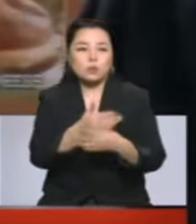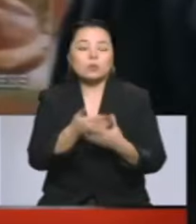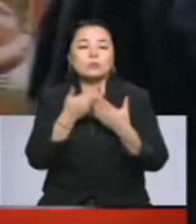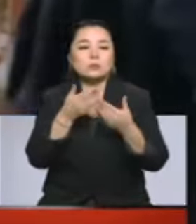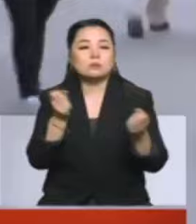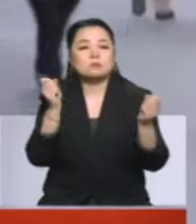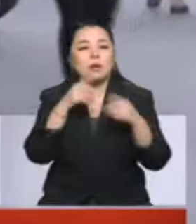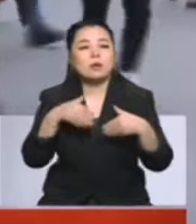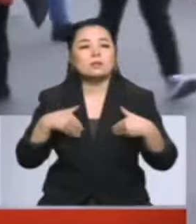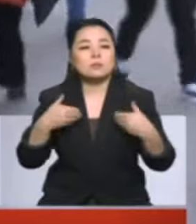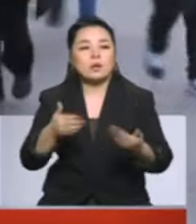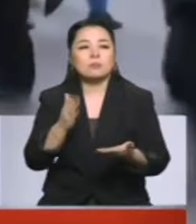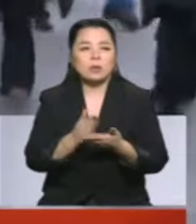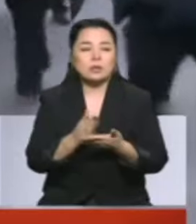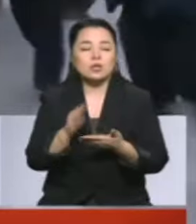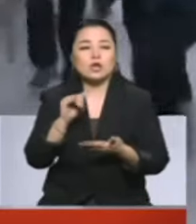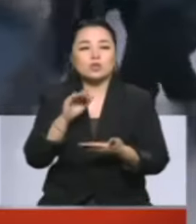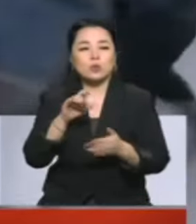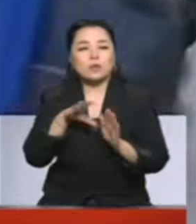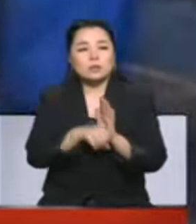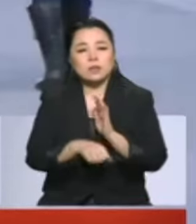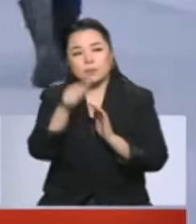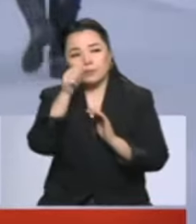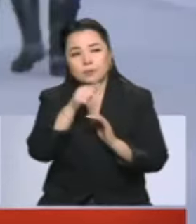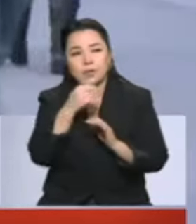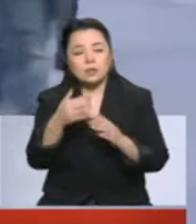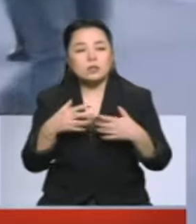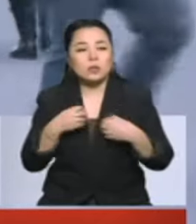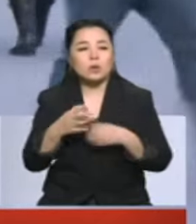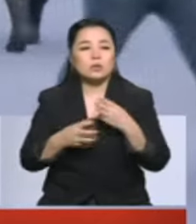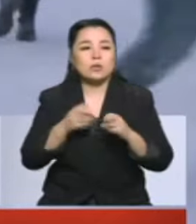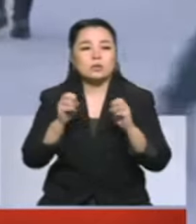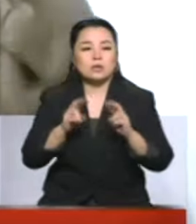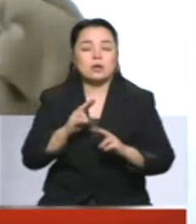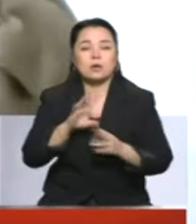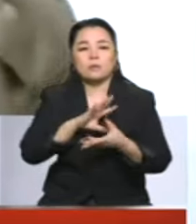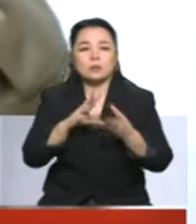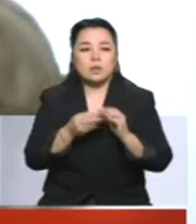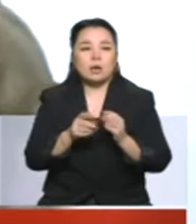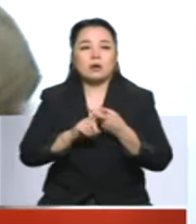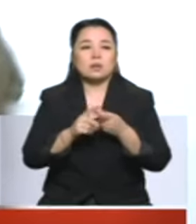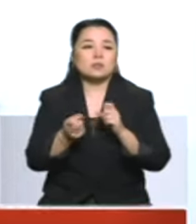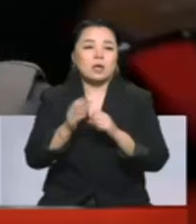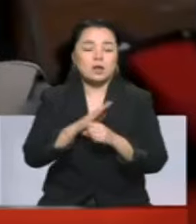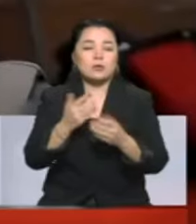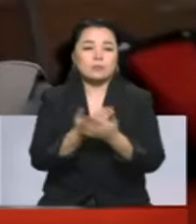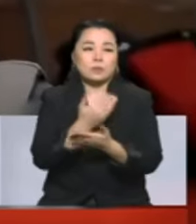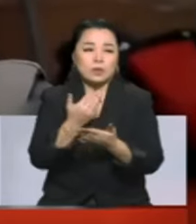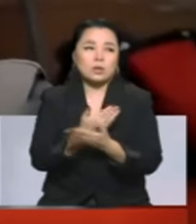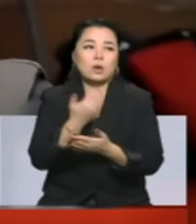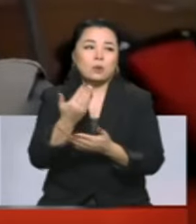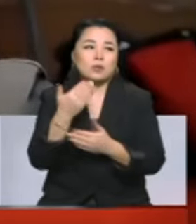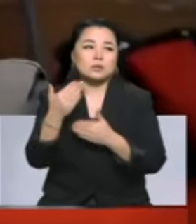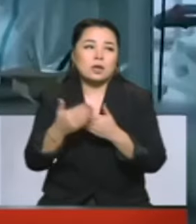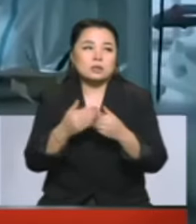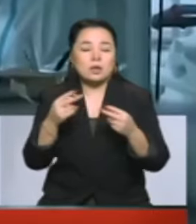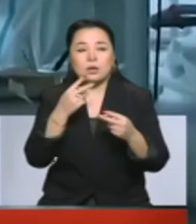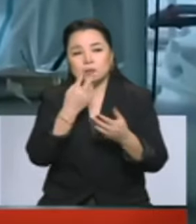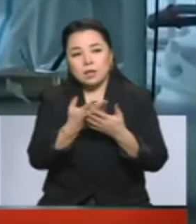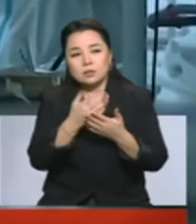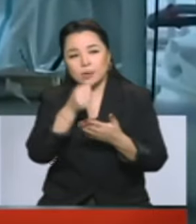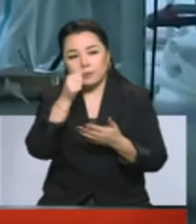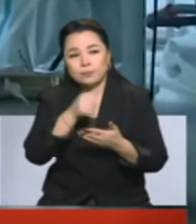туралы кеңес берді. Желтоқсанның соңында дүниежүзілік денсаулық сақтау ұйымы әлем бойынша коронавирус жұқтыру дерегі оның алдындағы айға